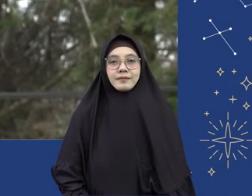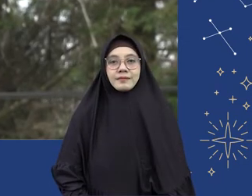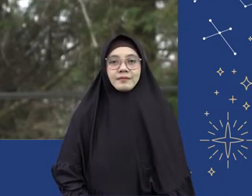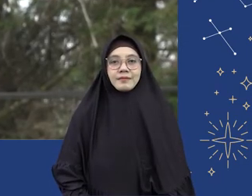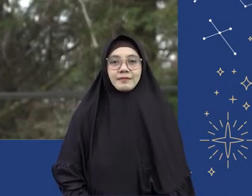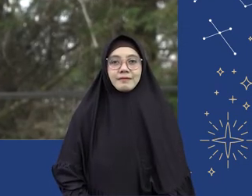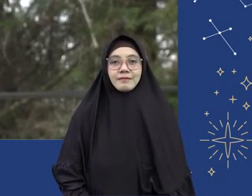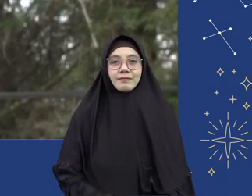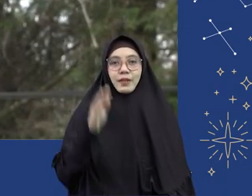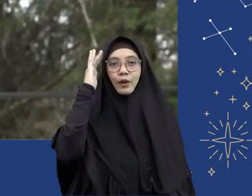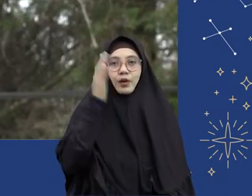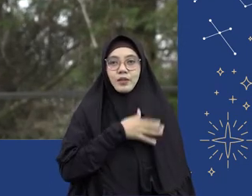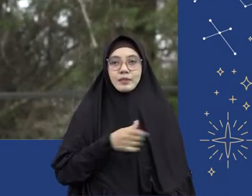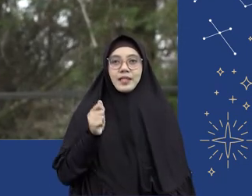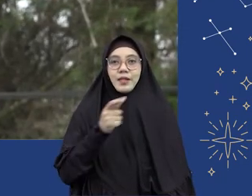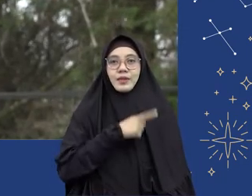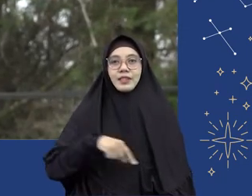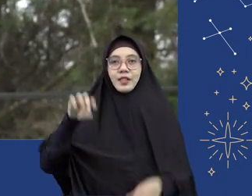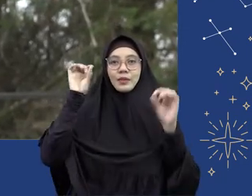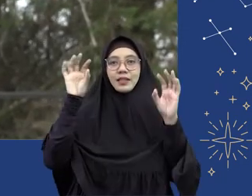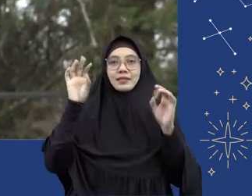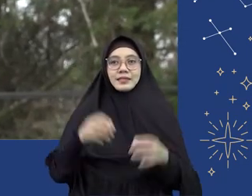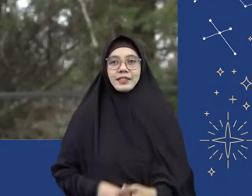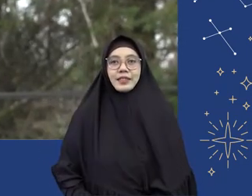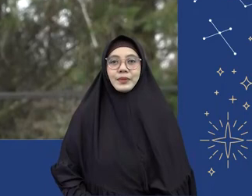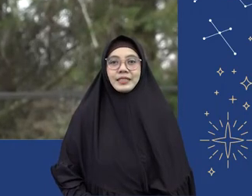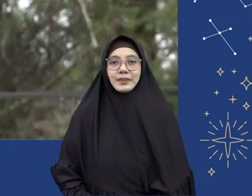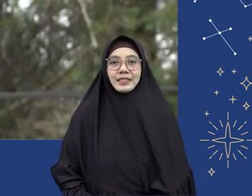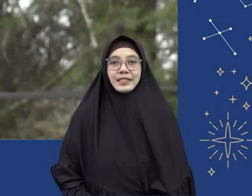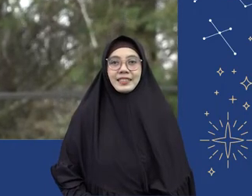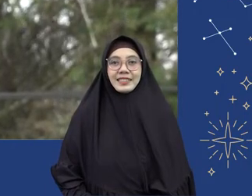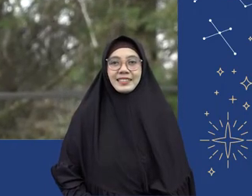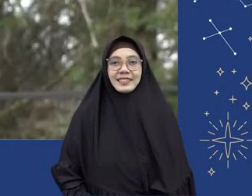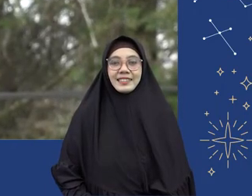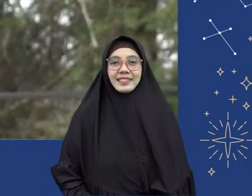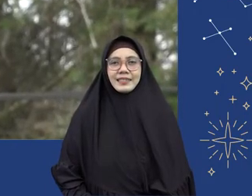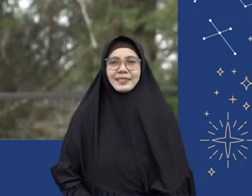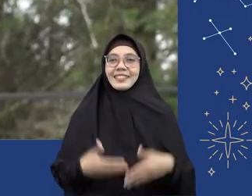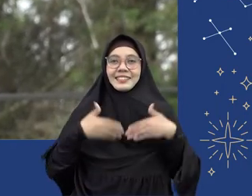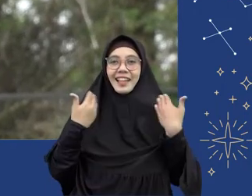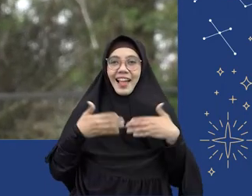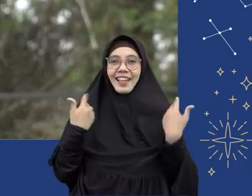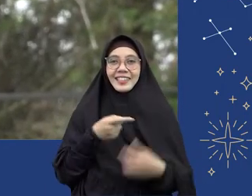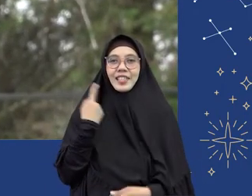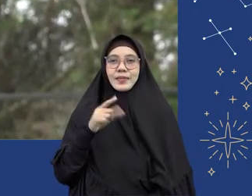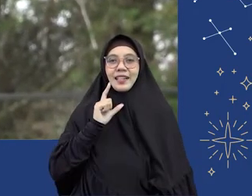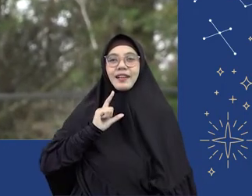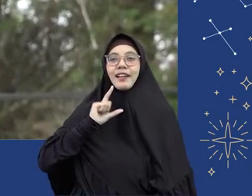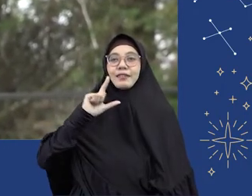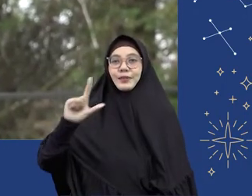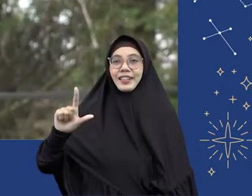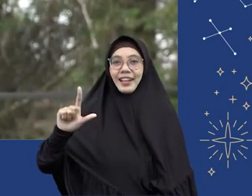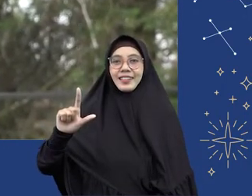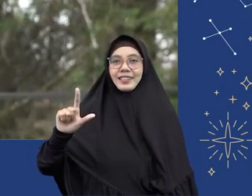warahmatullahi wabarakatuh Terima kasih banyak Pak Menteri Nadim dengan senang hati kita bisa laporkan bahwa